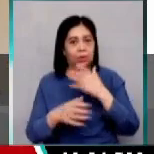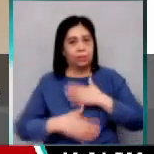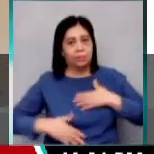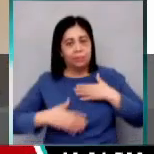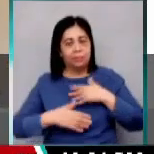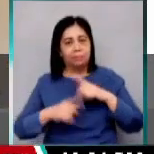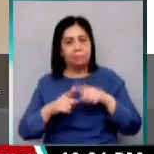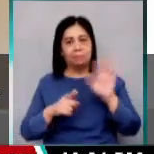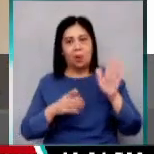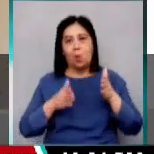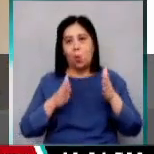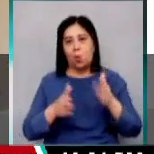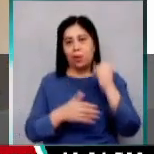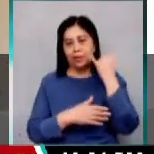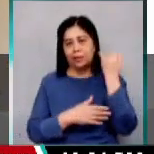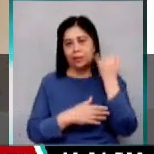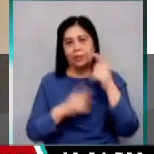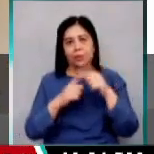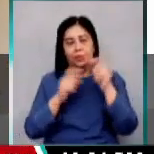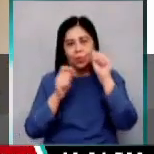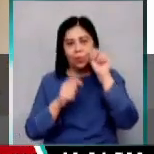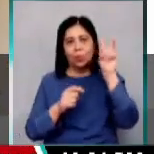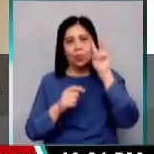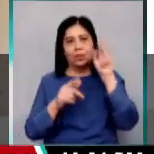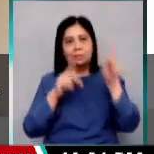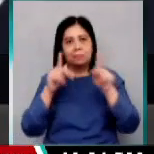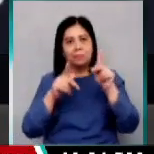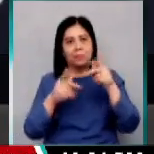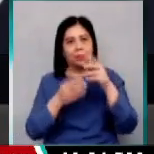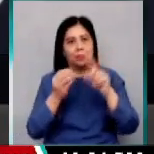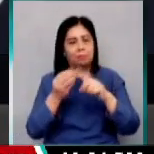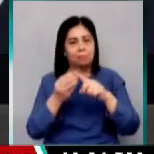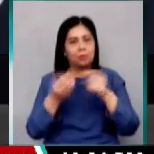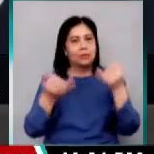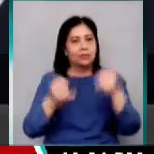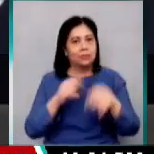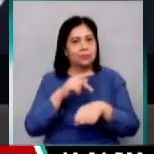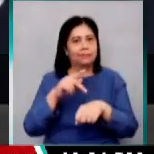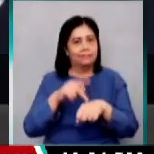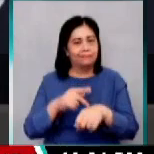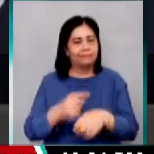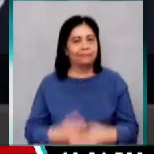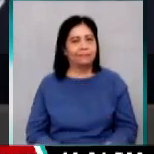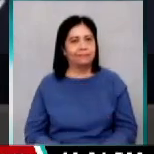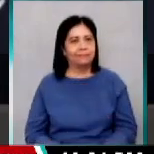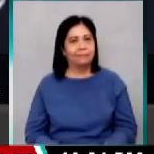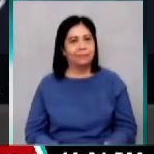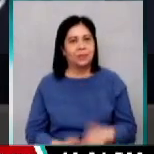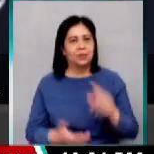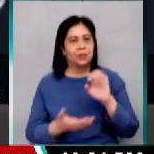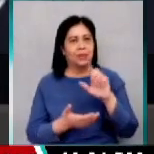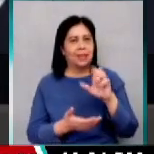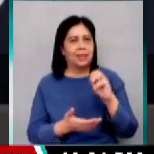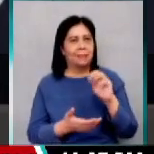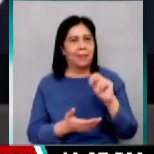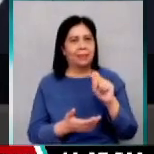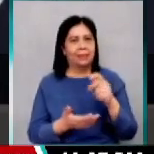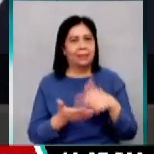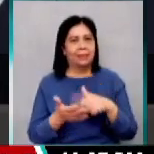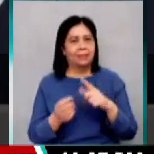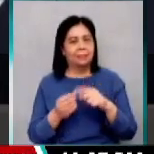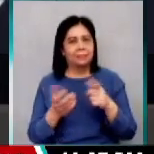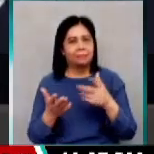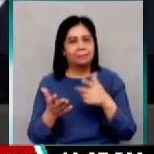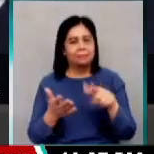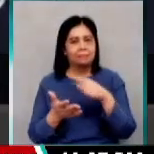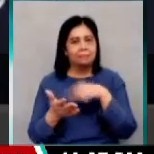Ja na mamulat ang publiko sa mga issue sa bansa. So may element of ano din, oddity. So parang